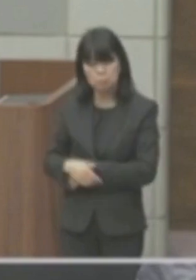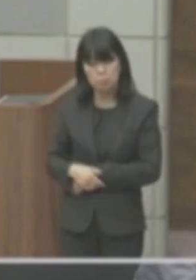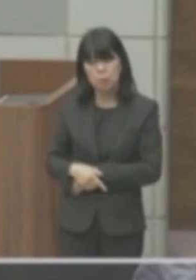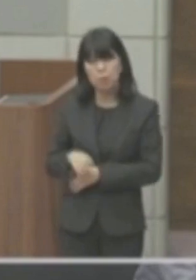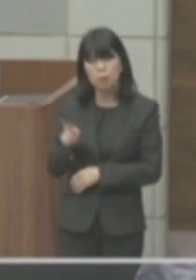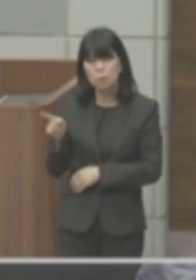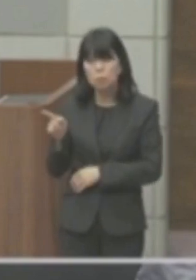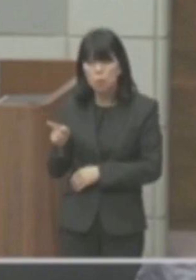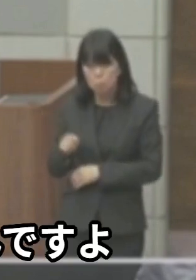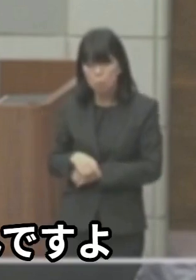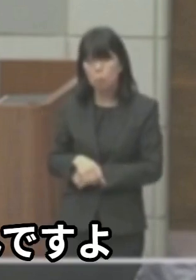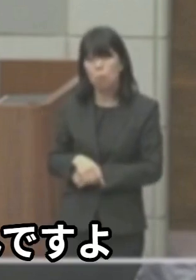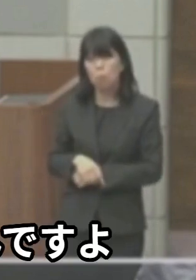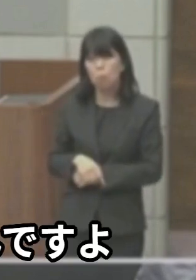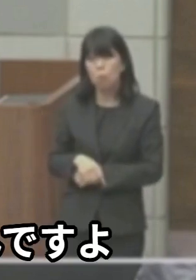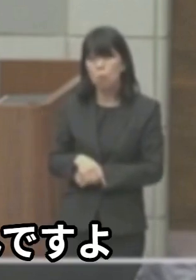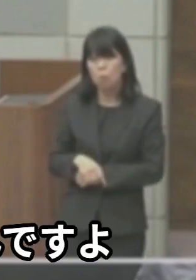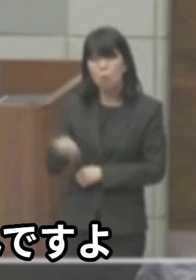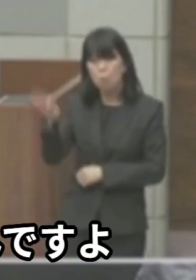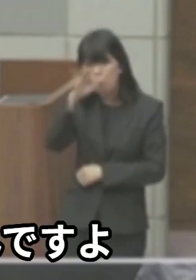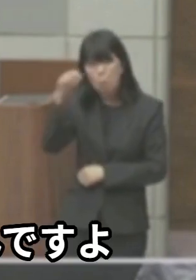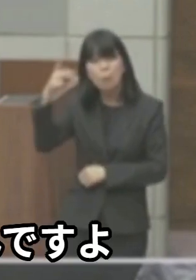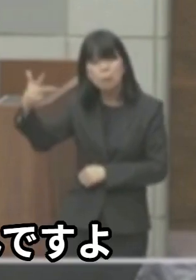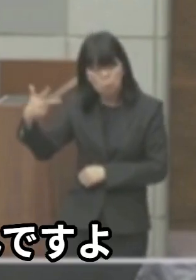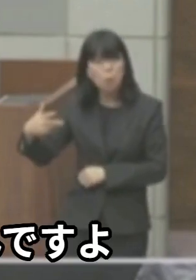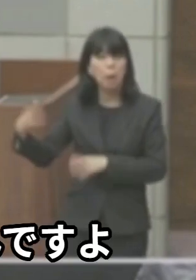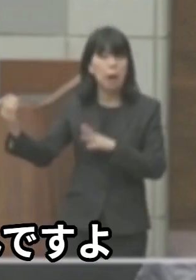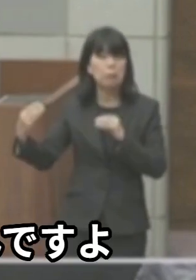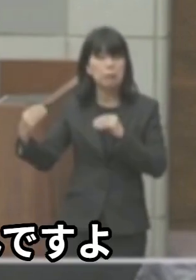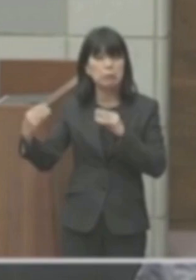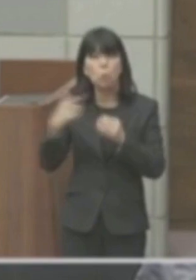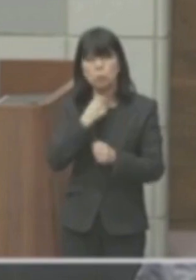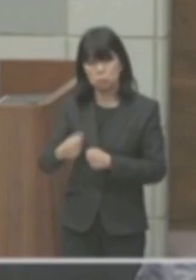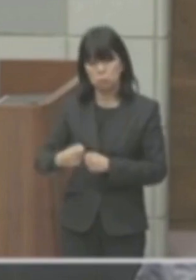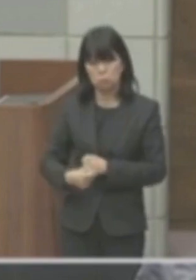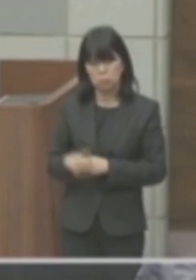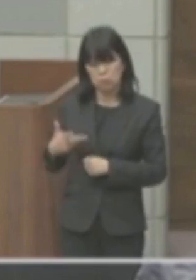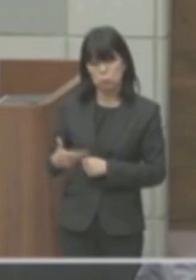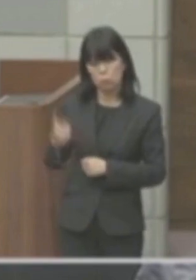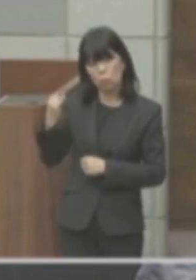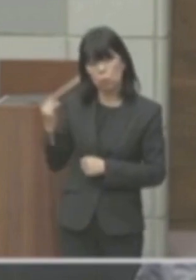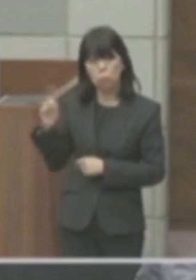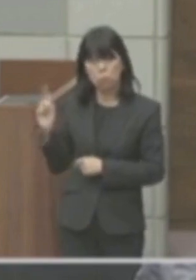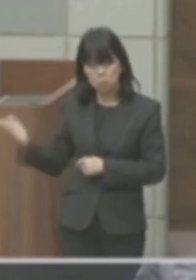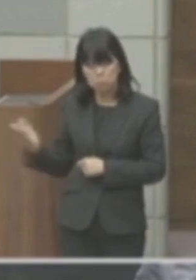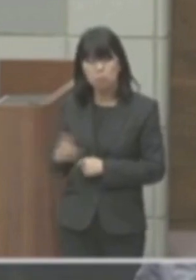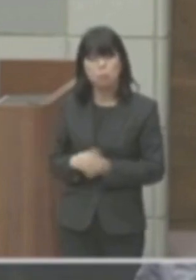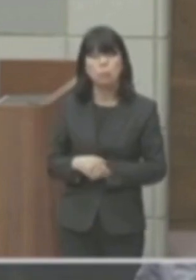含めてね、神戸市にお話ししていただきたいと思うんですよ。市長いかがですか。